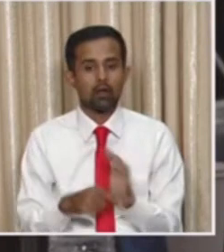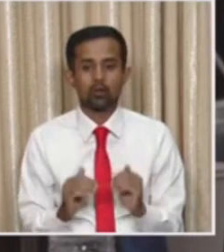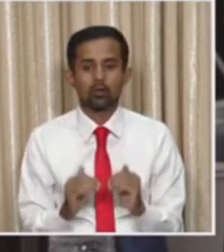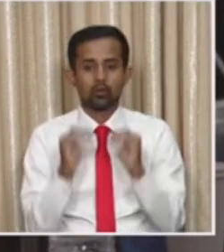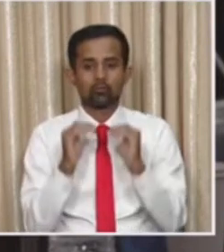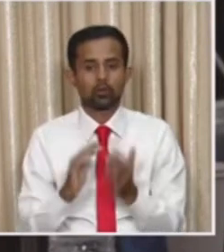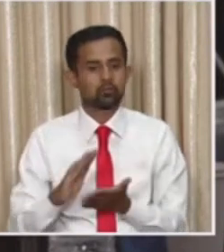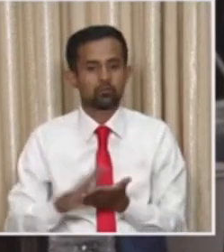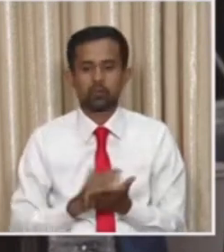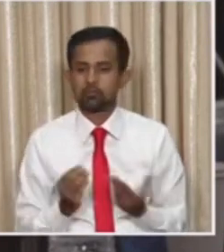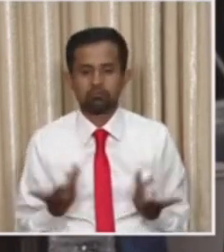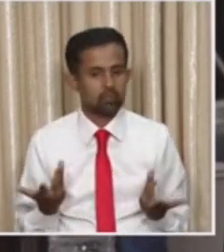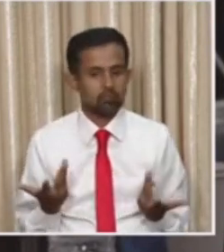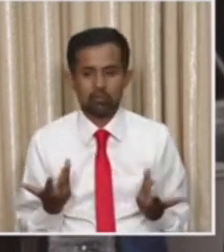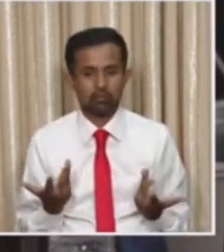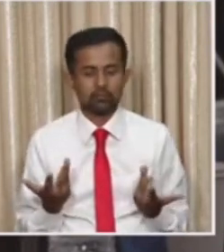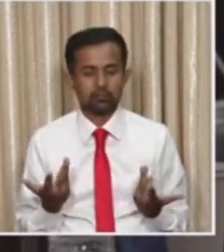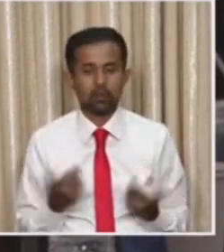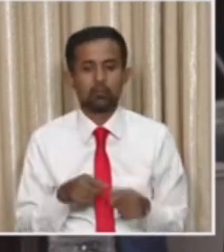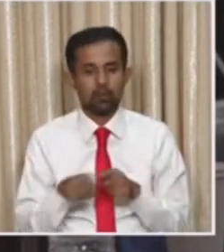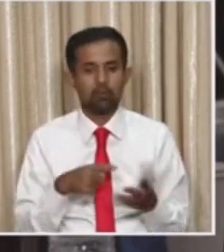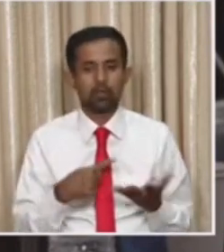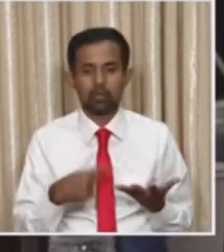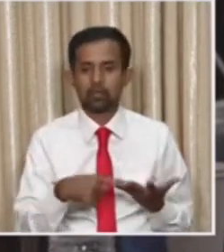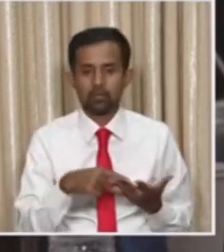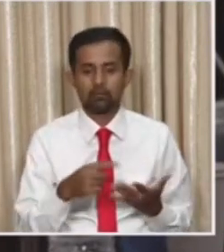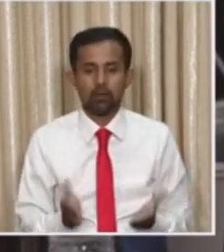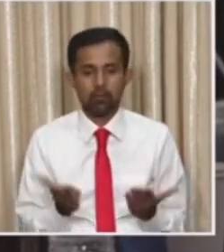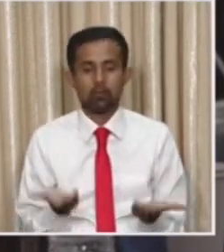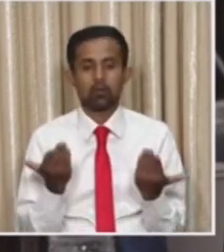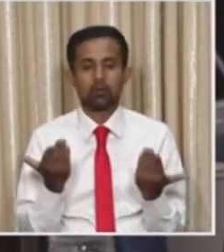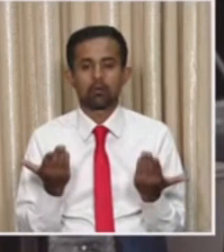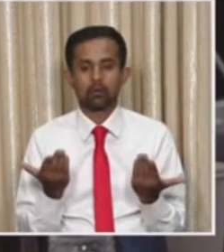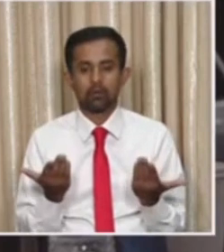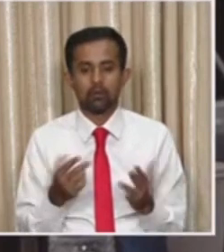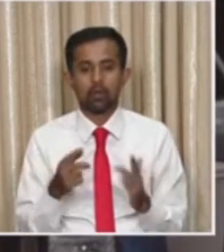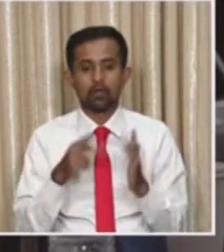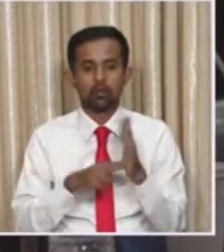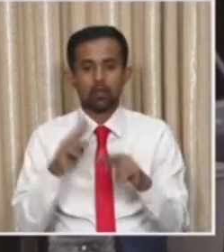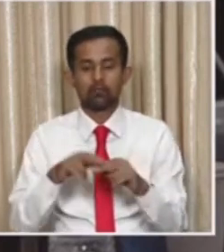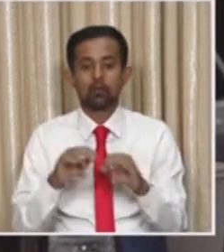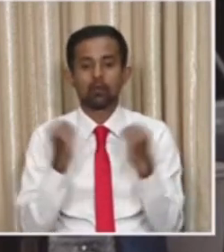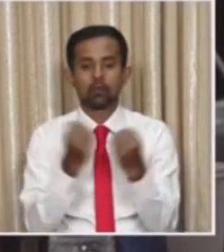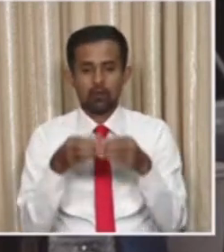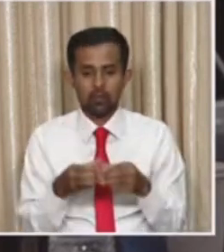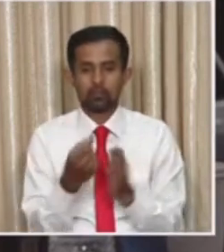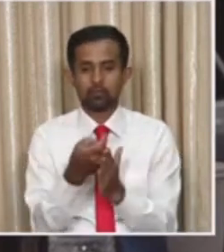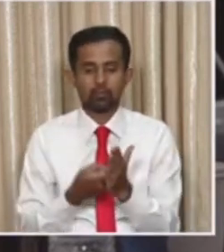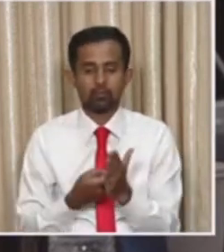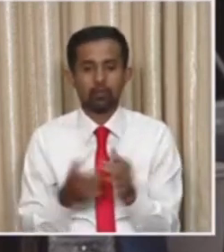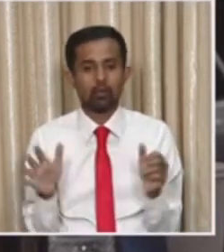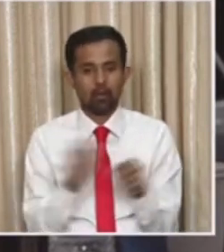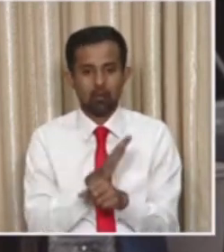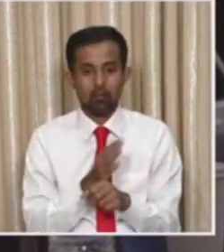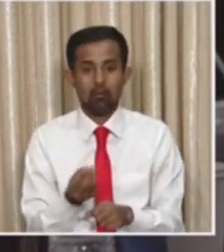நீங்கள் இந்த மாதிரியான அலுவலகங்களை ஸ்தாபிப்பதற்கு இந்த ஐஎம்எஃப் போன்ற நிறுவனங்களுடைய நிபந்தனைகளை திருப்திப்படுத்துவதற்கு